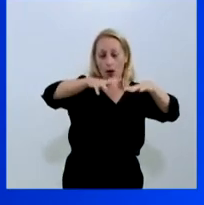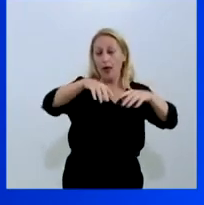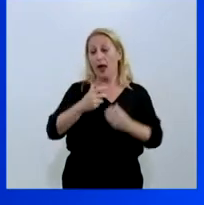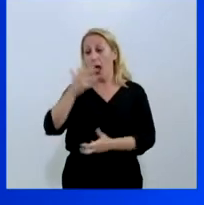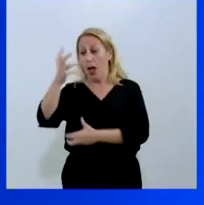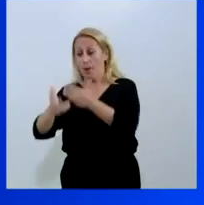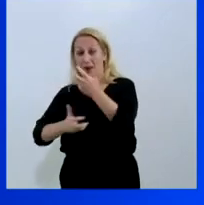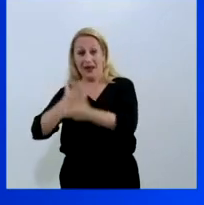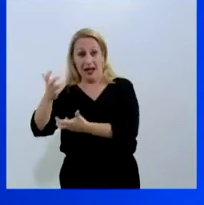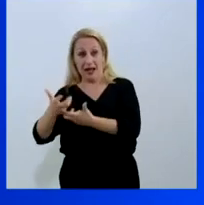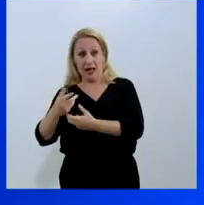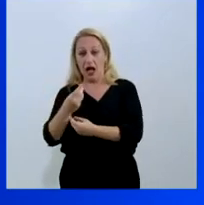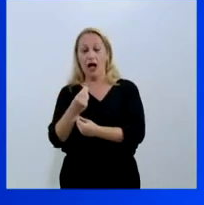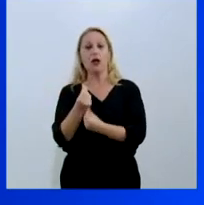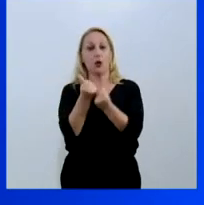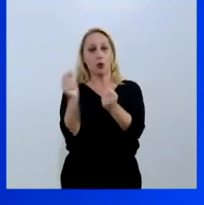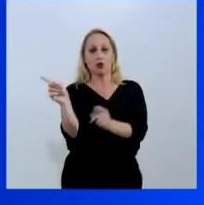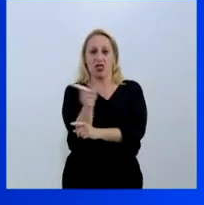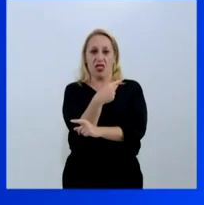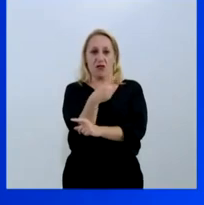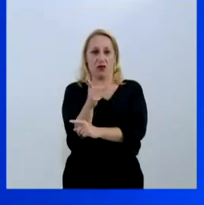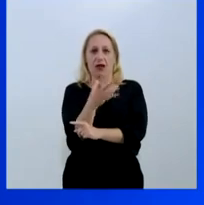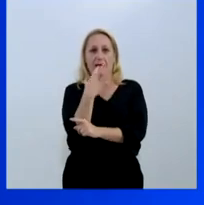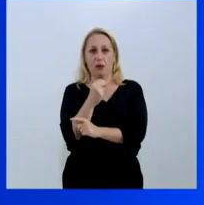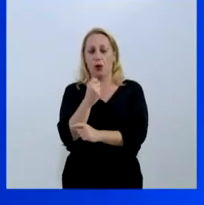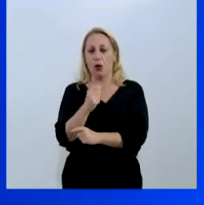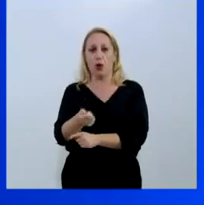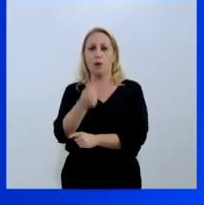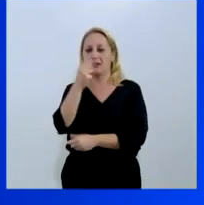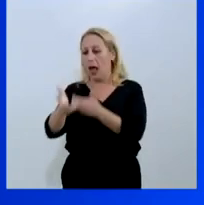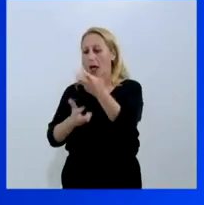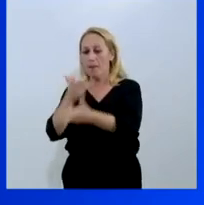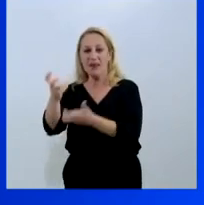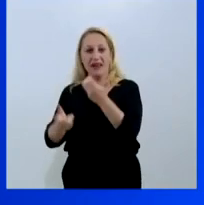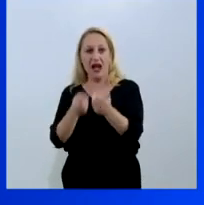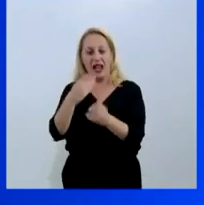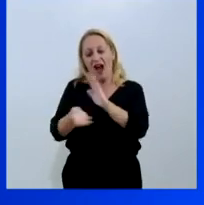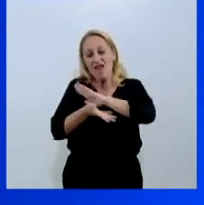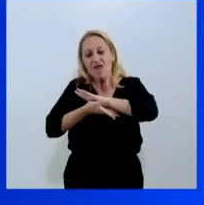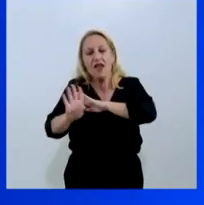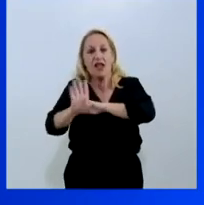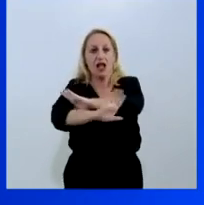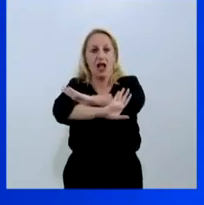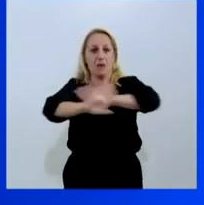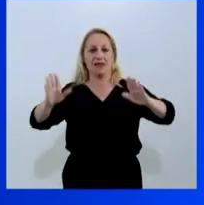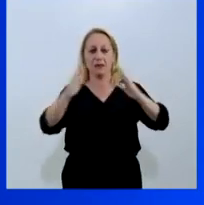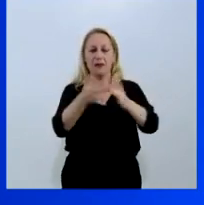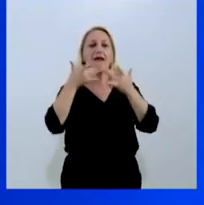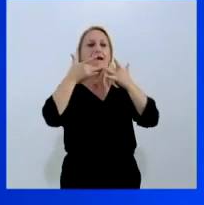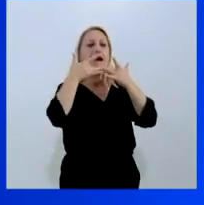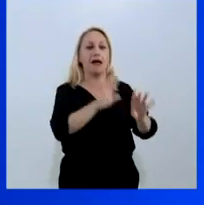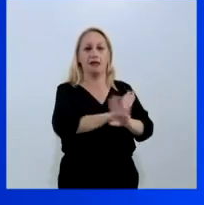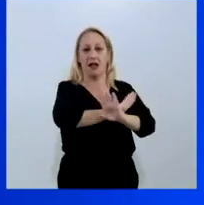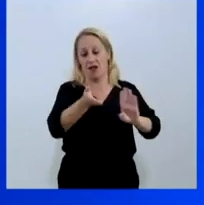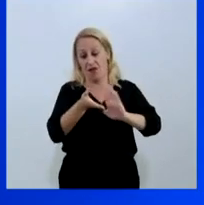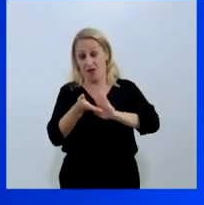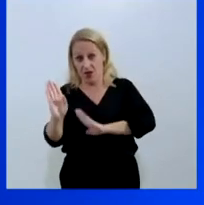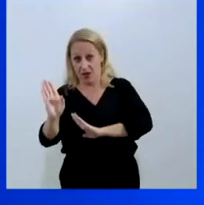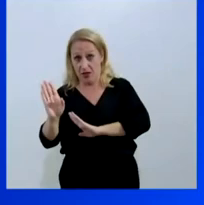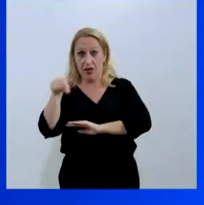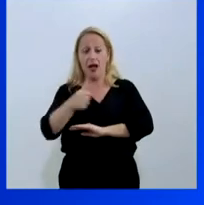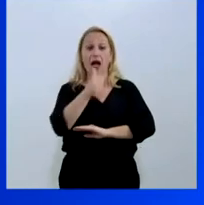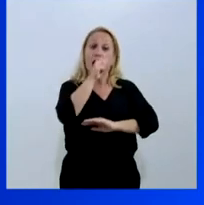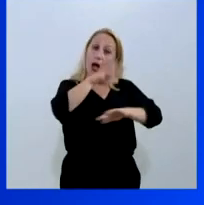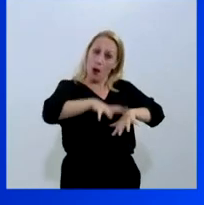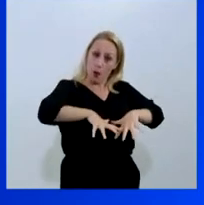πυρκαγιών. Για τον απλούστατο λόγο ότι στην πυρκαγιά η εντολή είναι πολύ σαφής. Φύγε και τρέξε μακριά από το σπίτι όσο το δυνατόν πιο γρήγορα. Ενώ στην